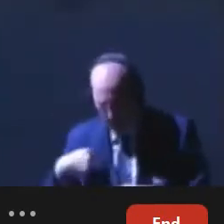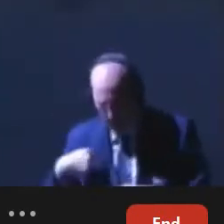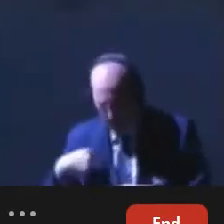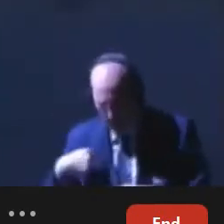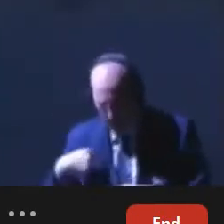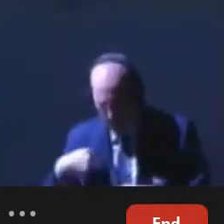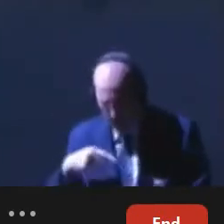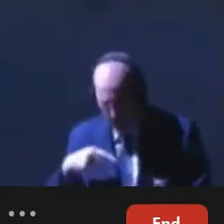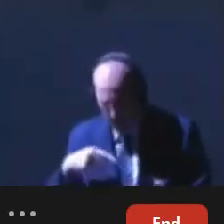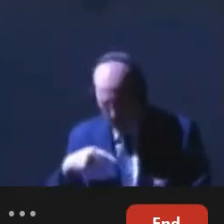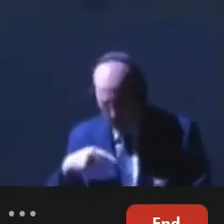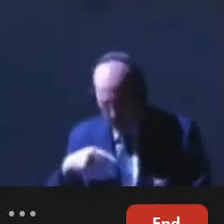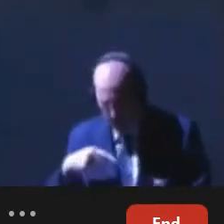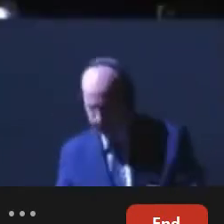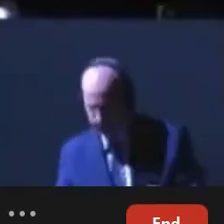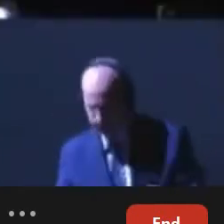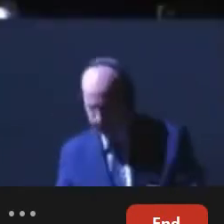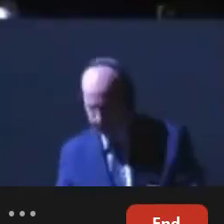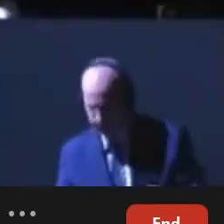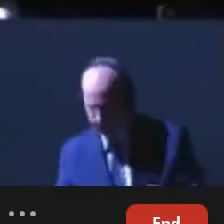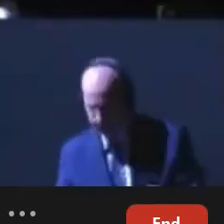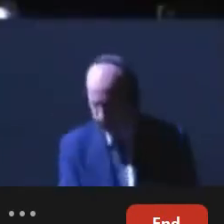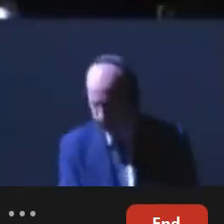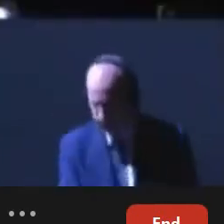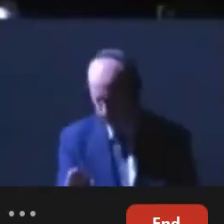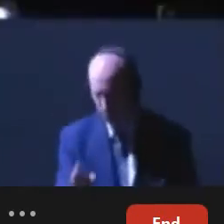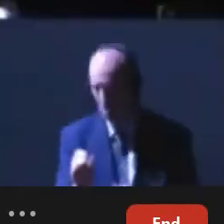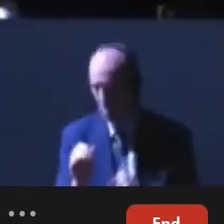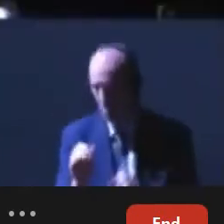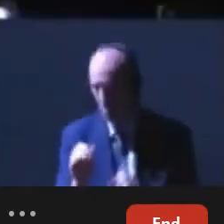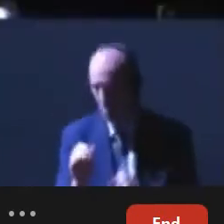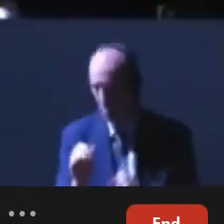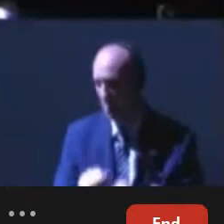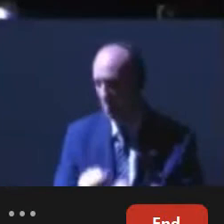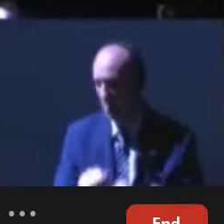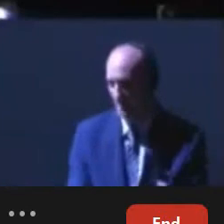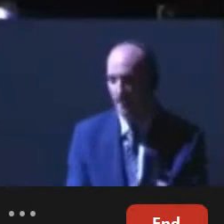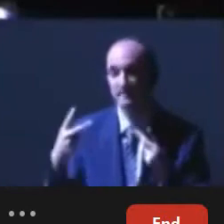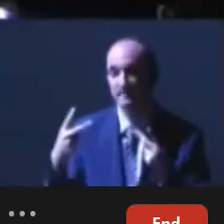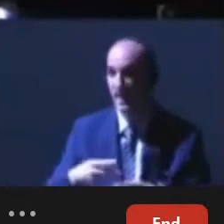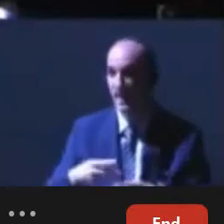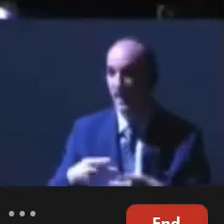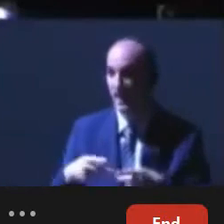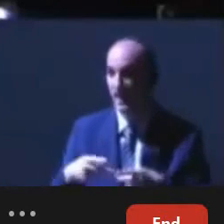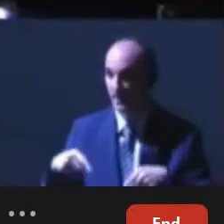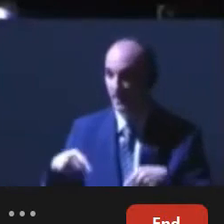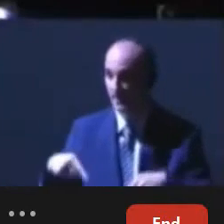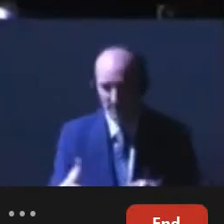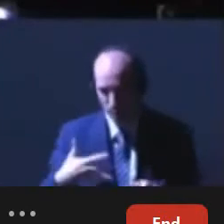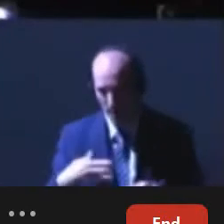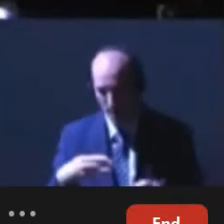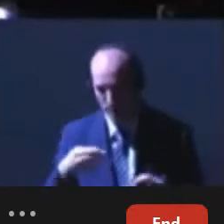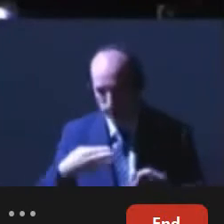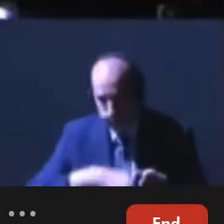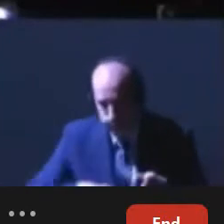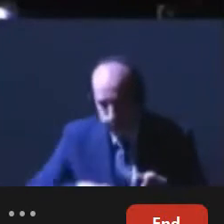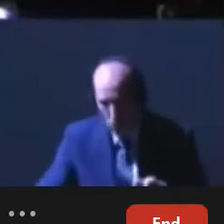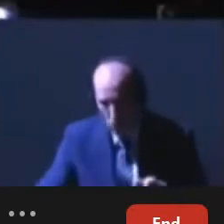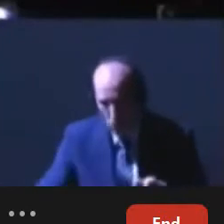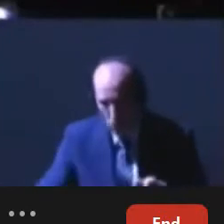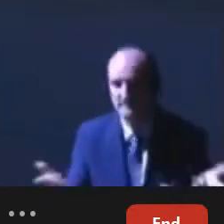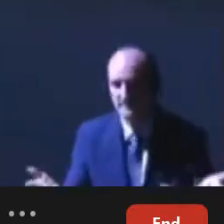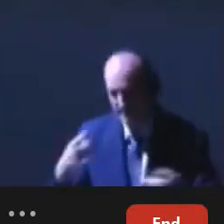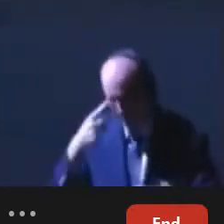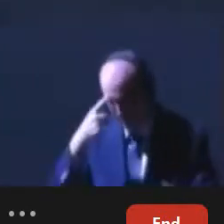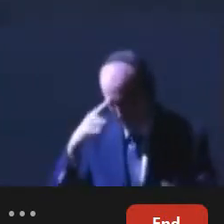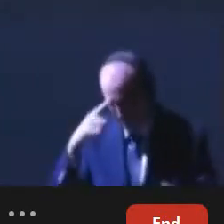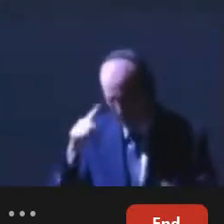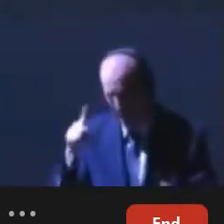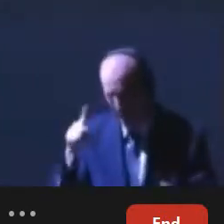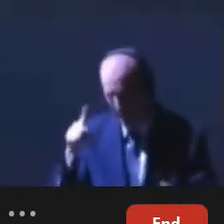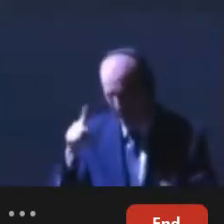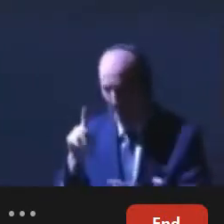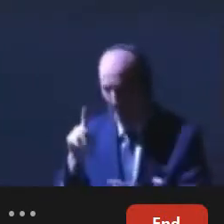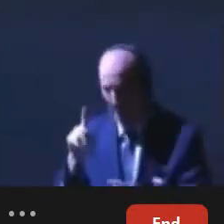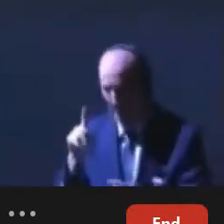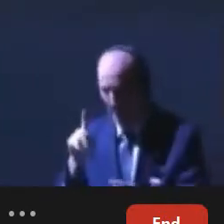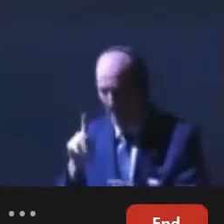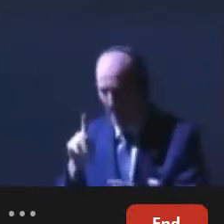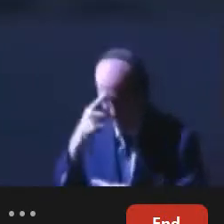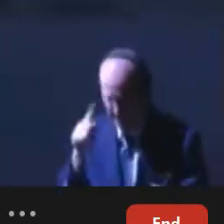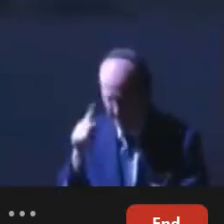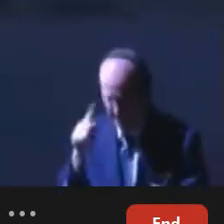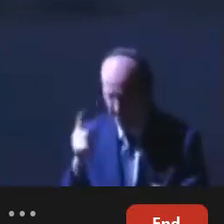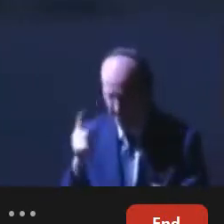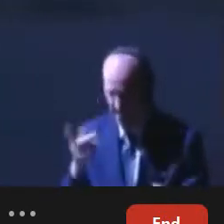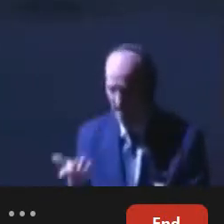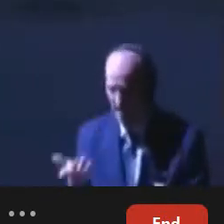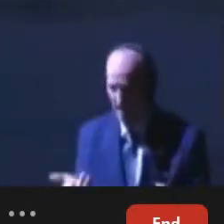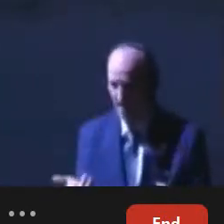tiếp, nhưng mà ít nhất là bạn sẽ biết bạn đang đi đâu. Và nếu tất cả chúng ta, các bạn đang đi đâu, và nếu mà đội